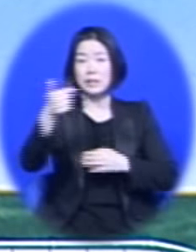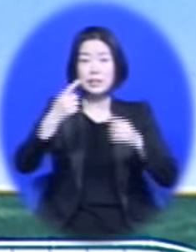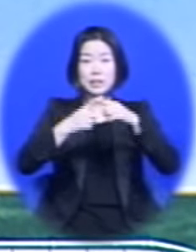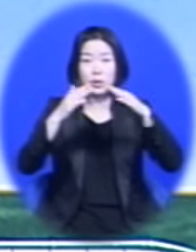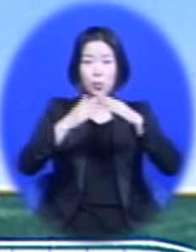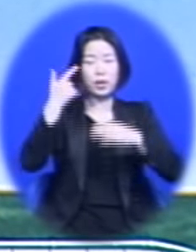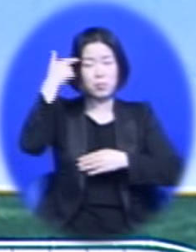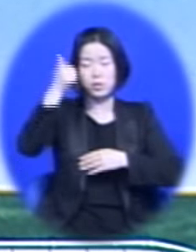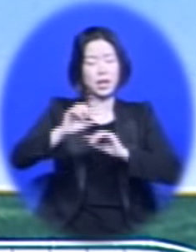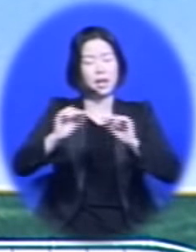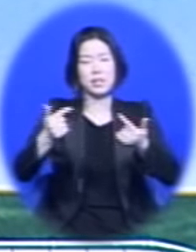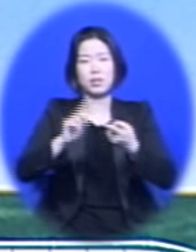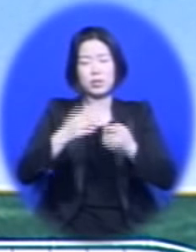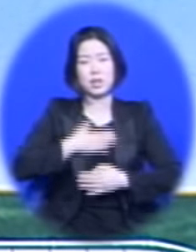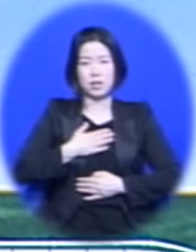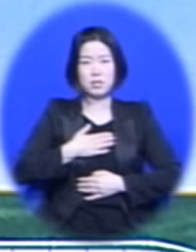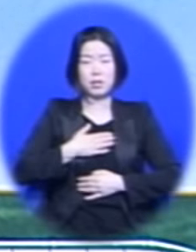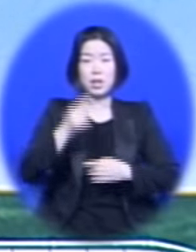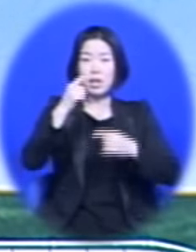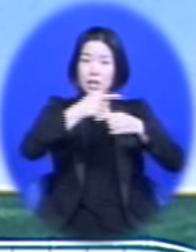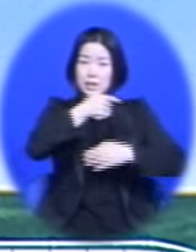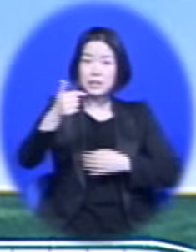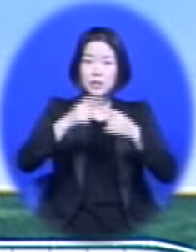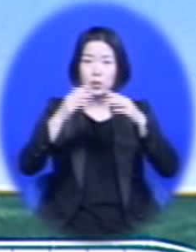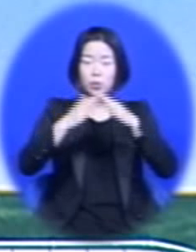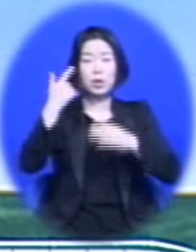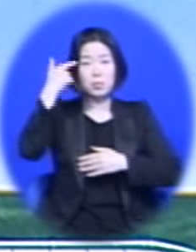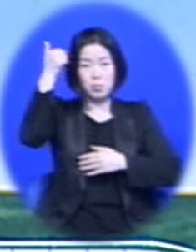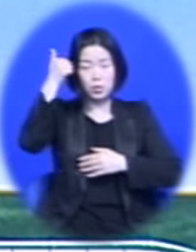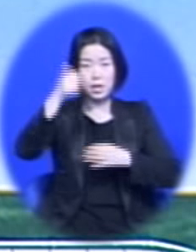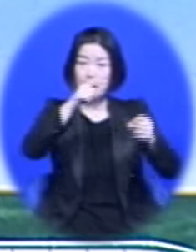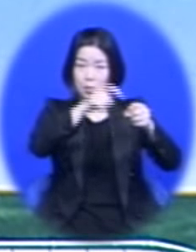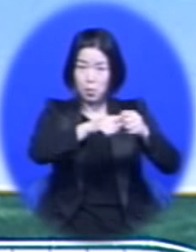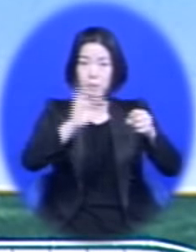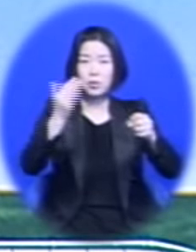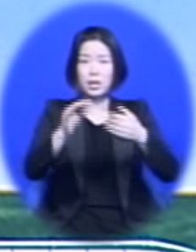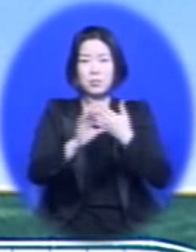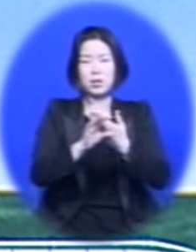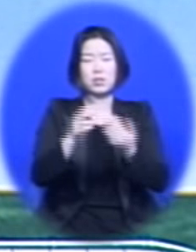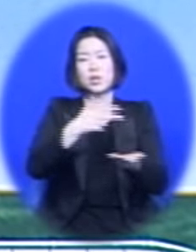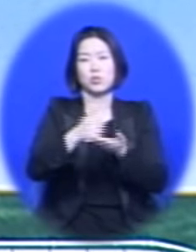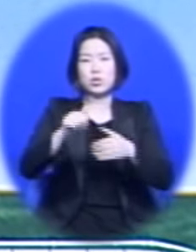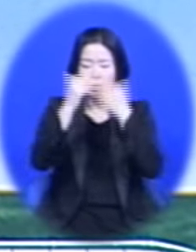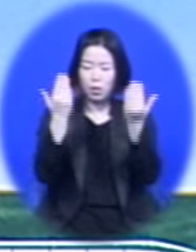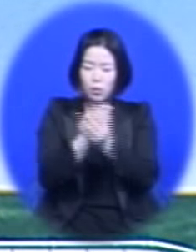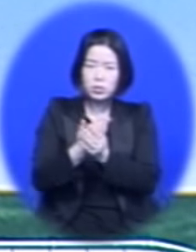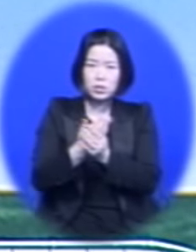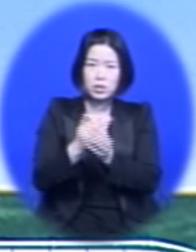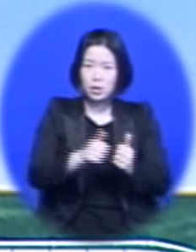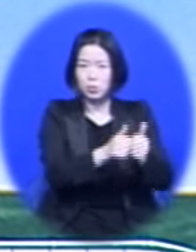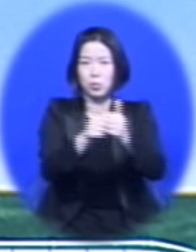걸. 큰 교회의 목사가 목표가 되면 그러면 주님과 온전히 동행 못할